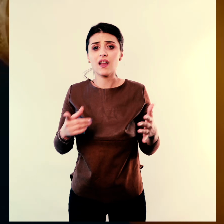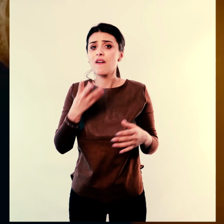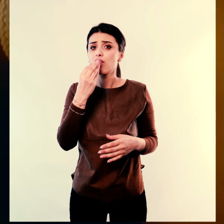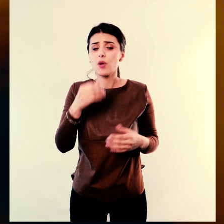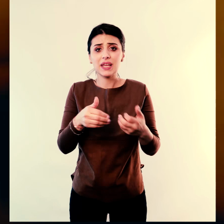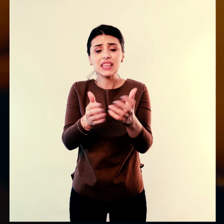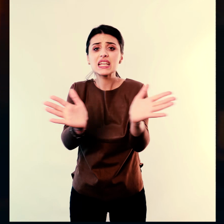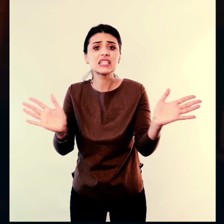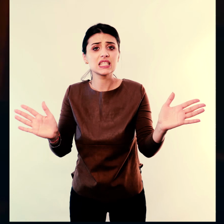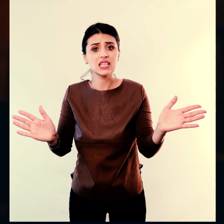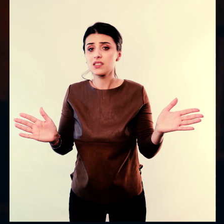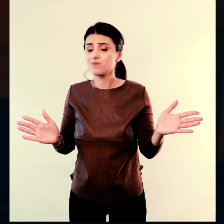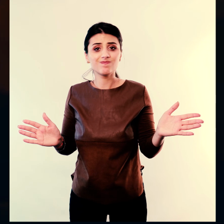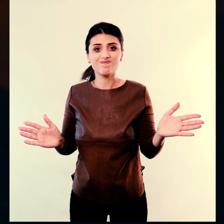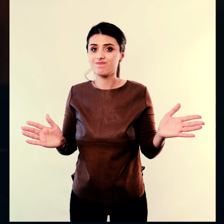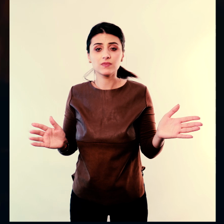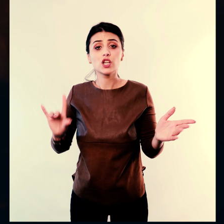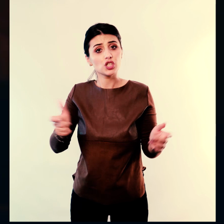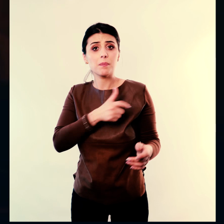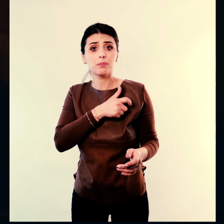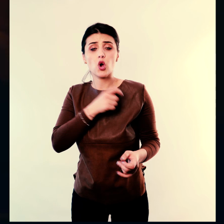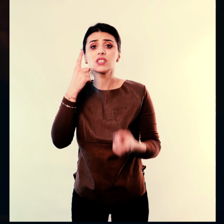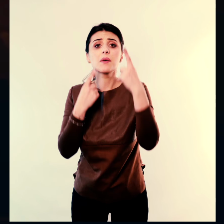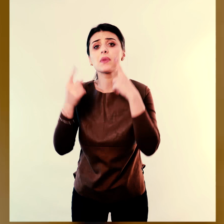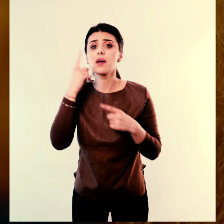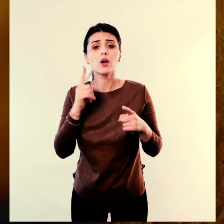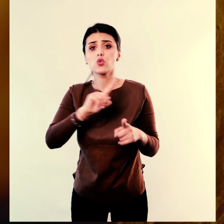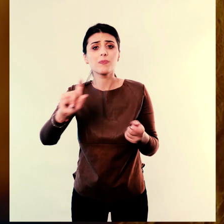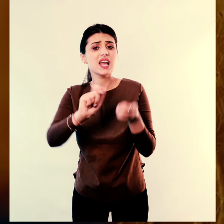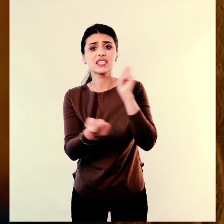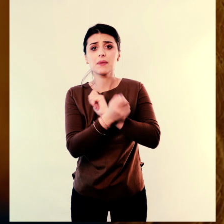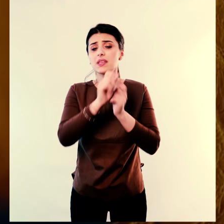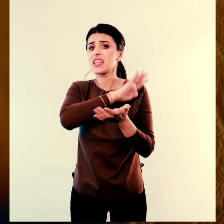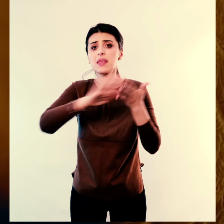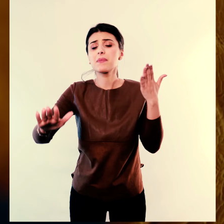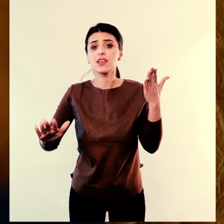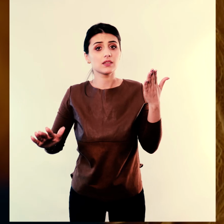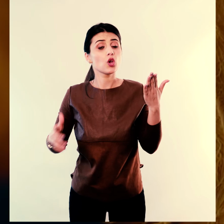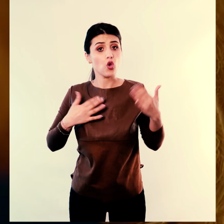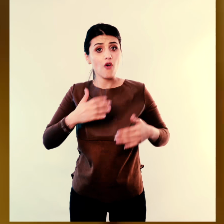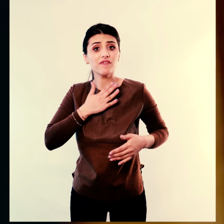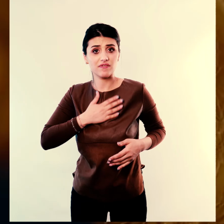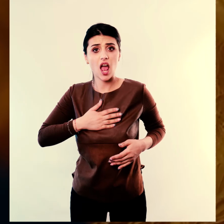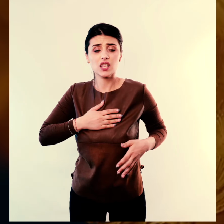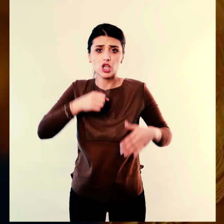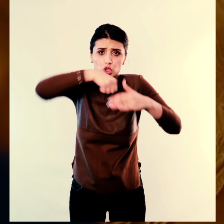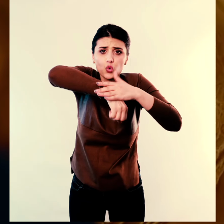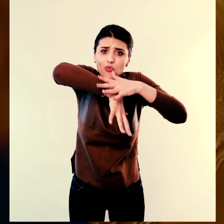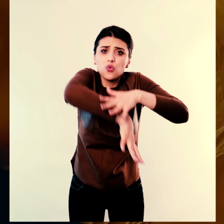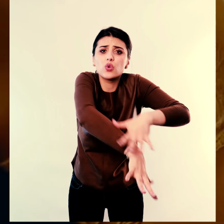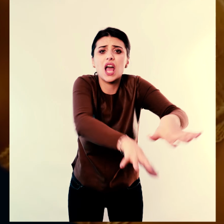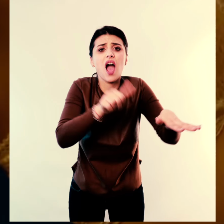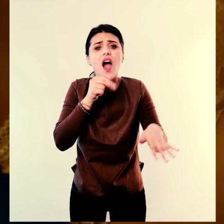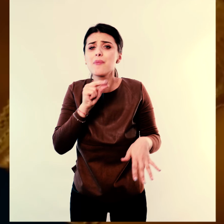loviți de stângi. Ce pot să plângi? Nu se va schimba nimic. Eu vreau să mă scufund, dar nu-mi